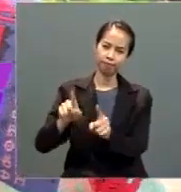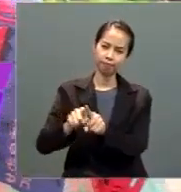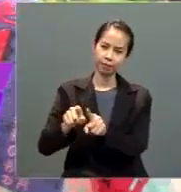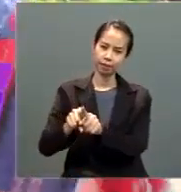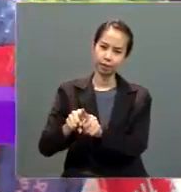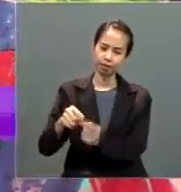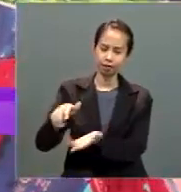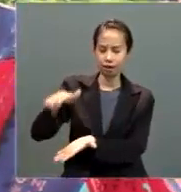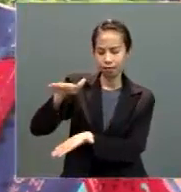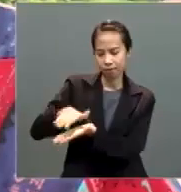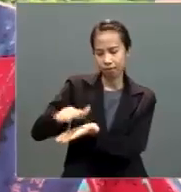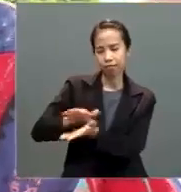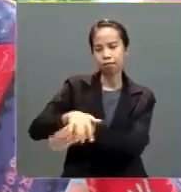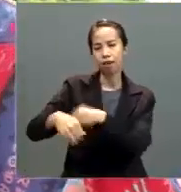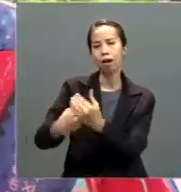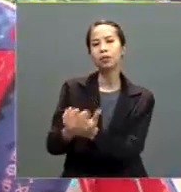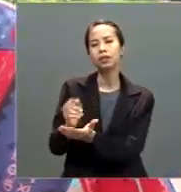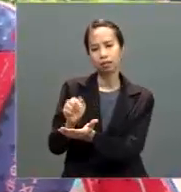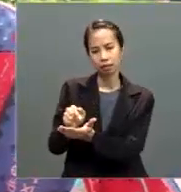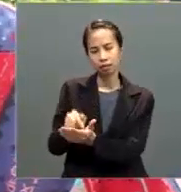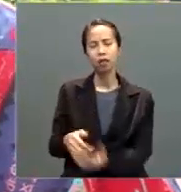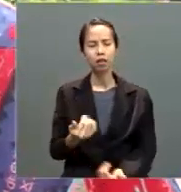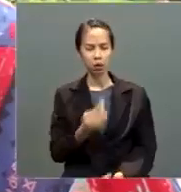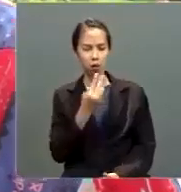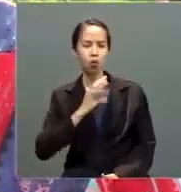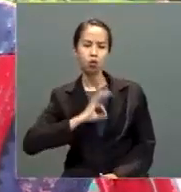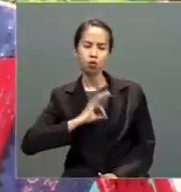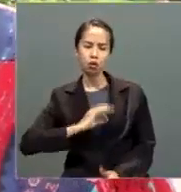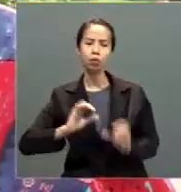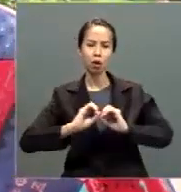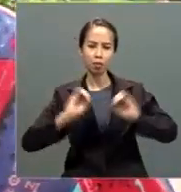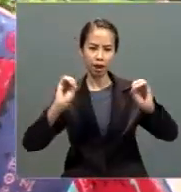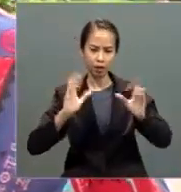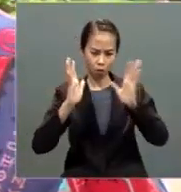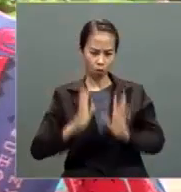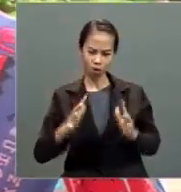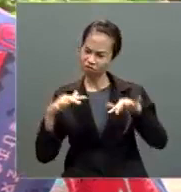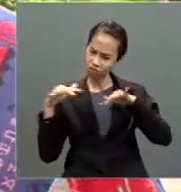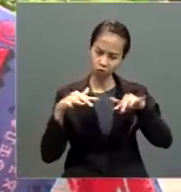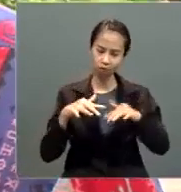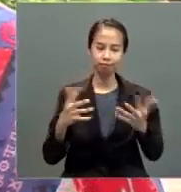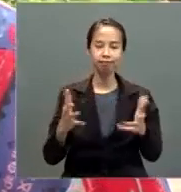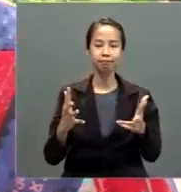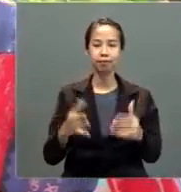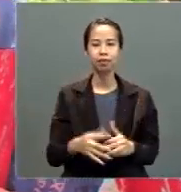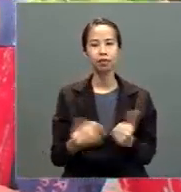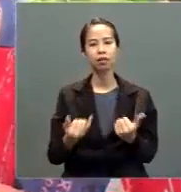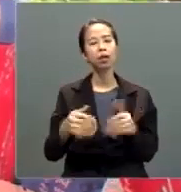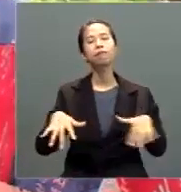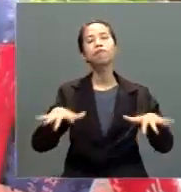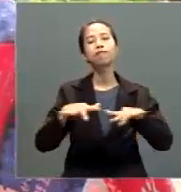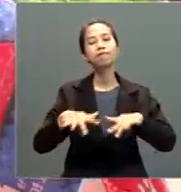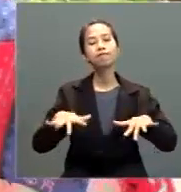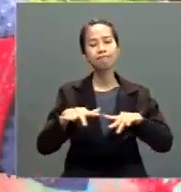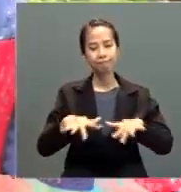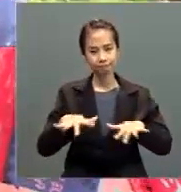น้ำยาล้างมือค่ะให้ก็มีความปลอดภัยแล้วก็คนก็ไม่ได้พลุกพล่านนะคะในช่วงนี้ก็ทำกันปกติแ